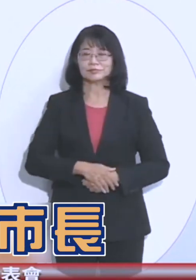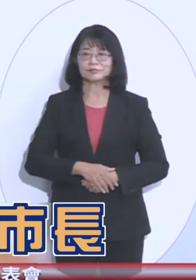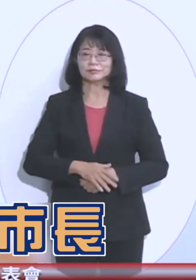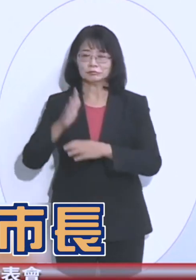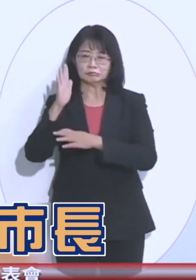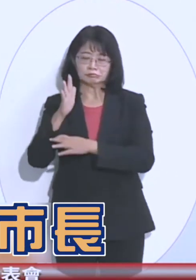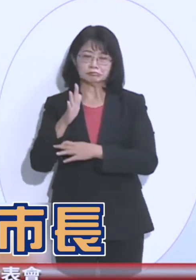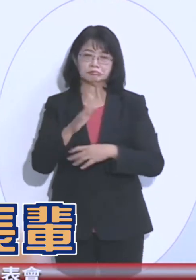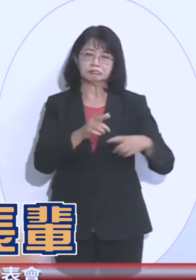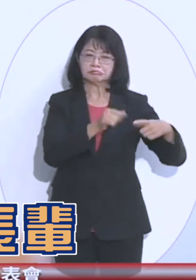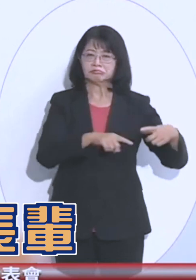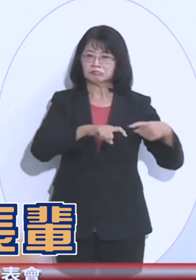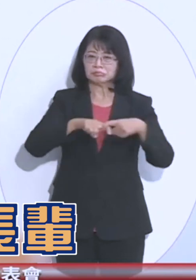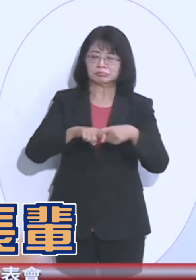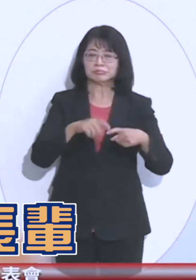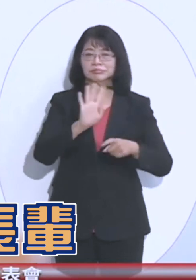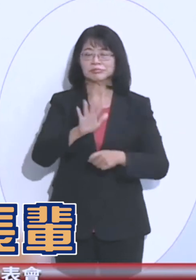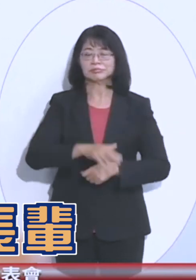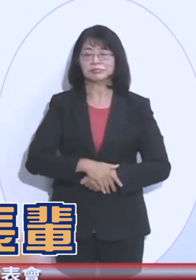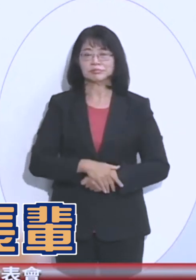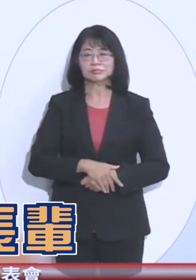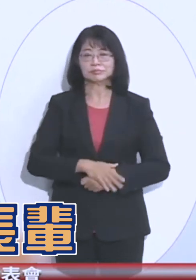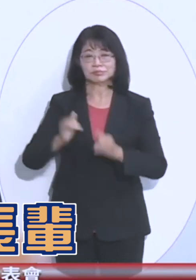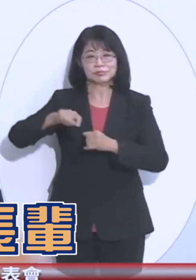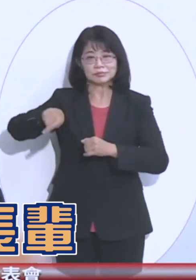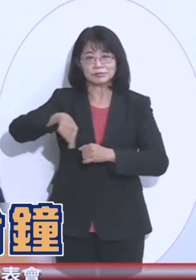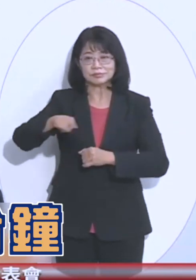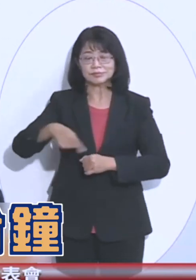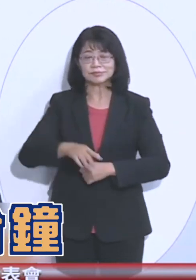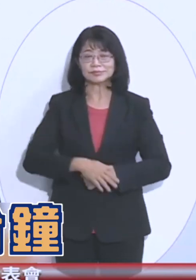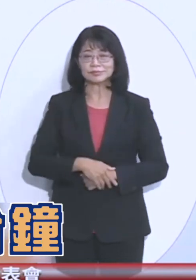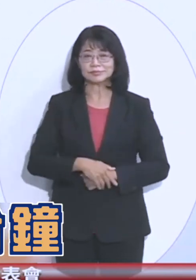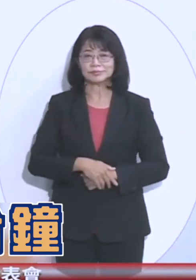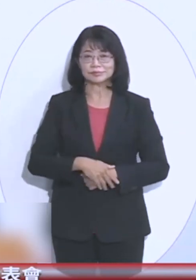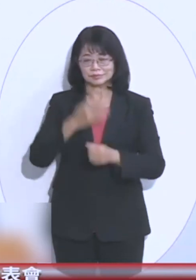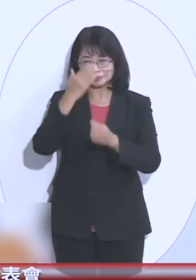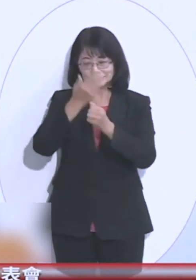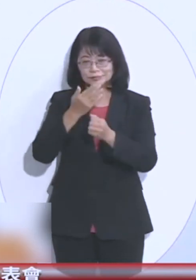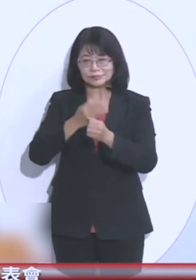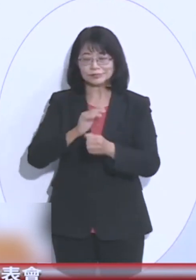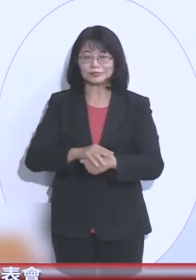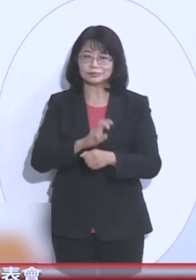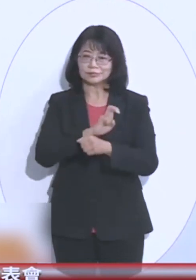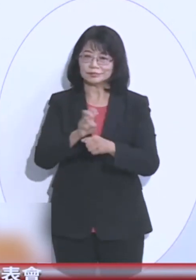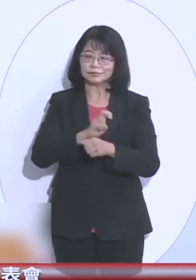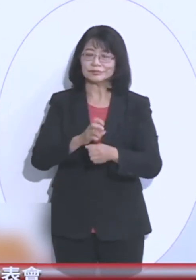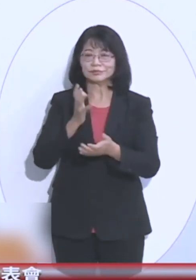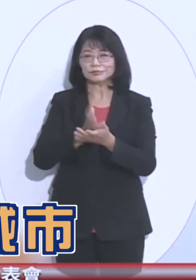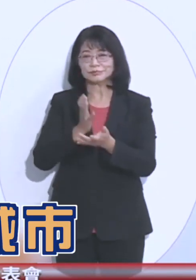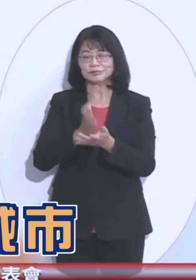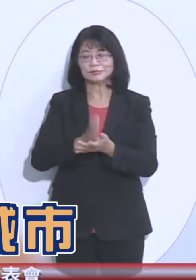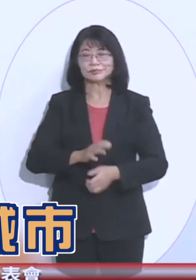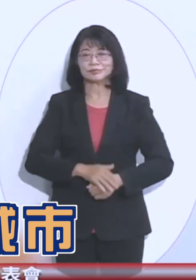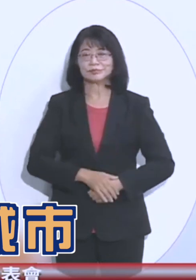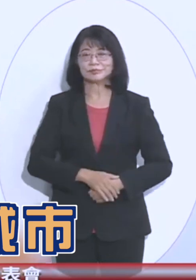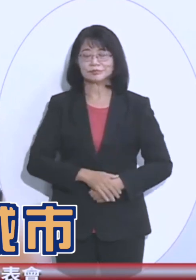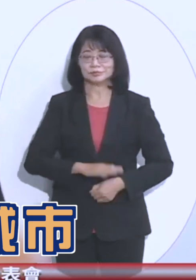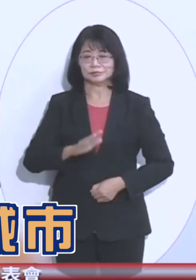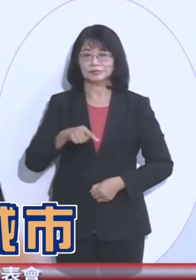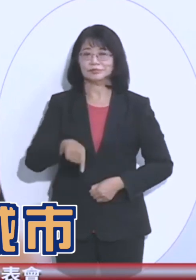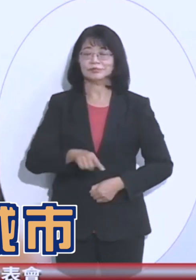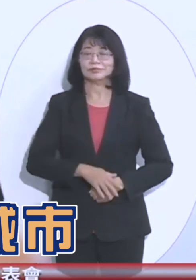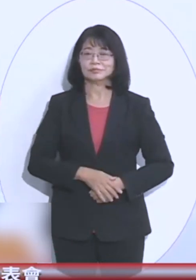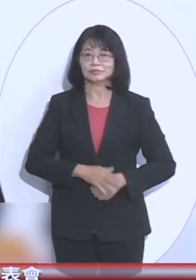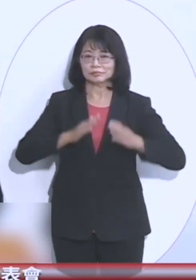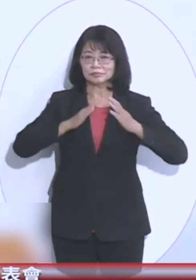勾结的市场。所以各位乡亲时代，抓住您20分钟宝贵的时间，但是这是